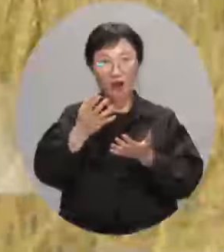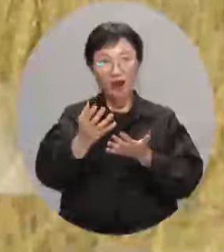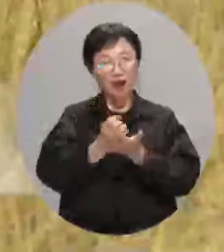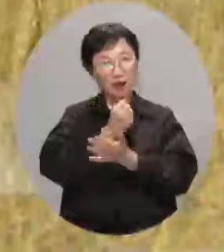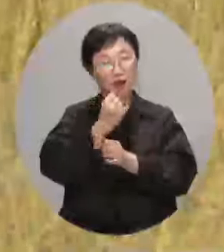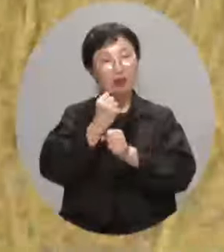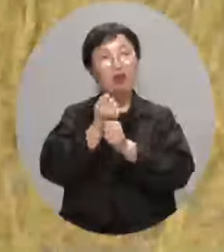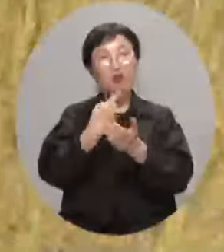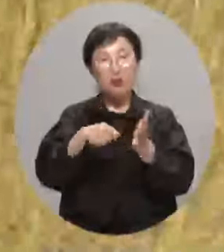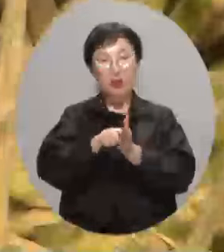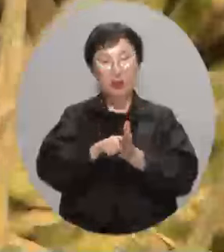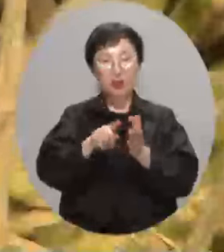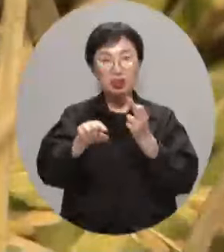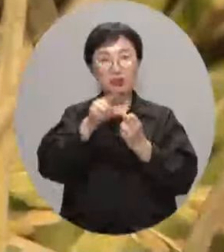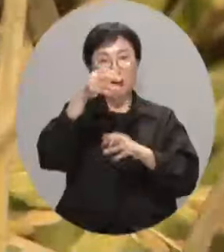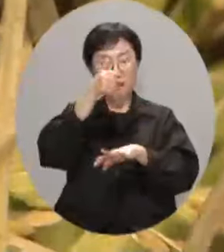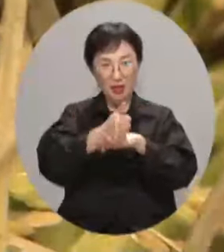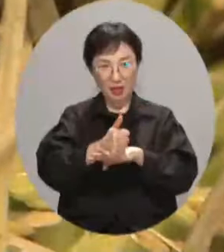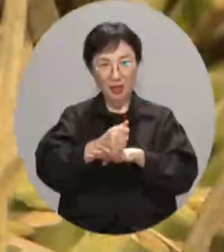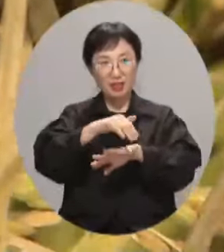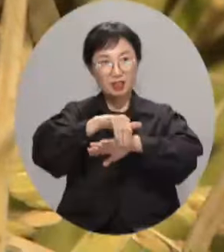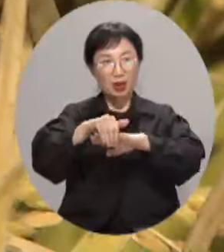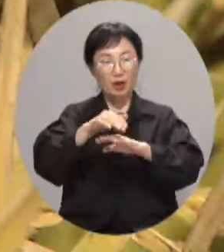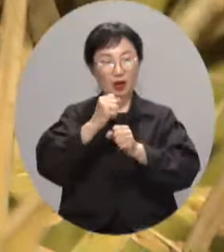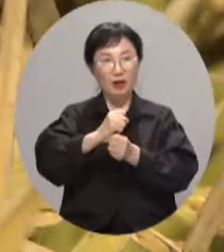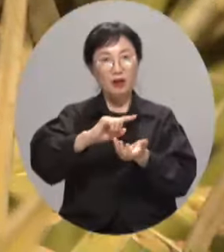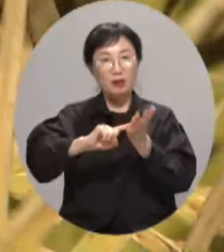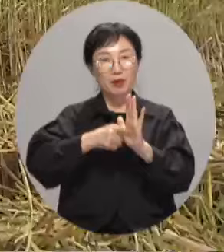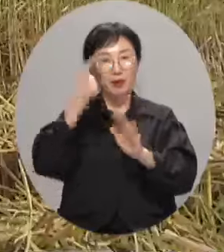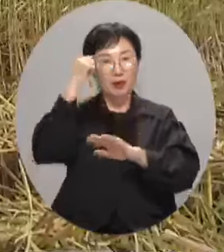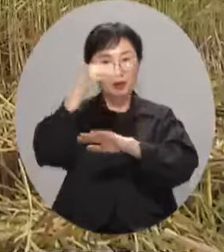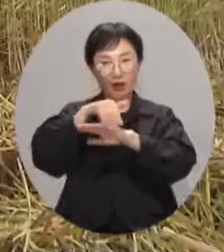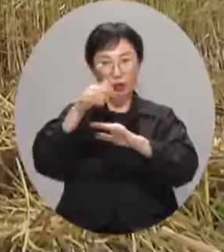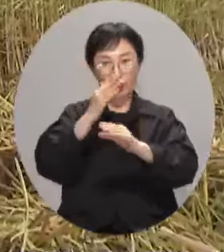대책을 연말까지 마련하겠다고 밝혔습니다 MBC 뉴스 조수영 있니다